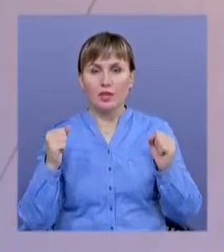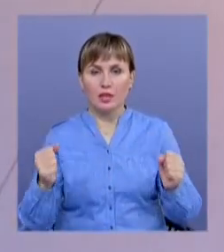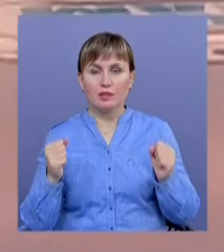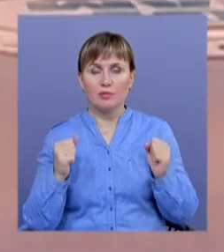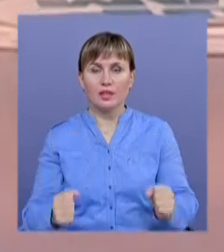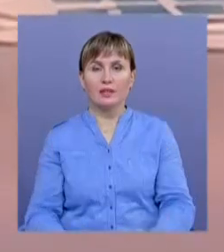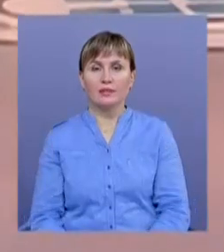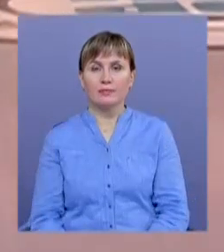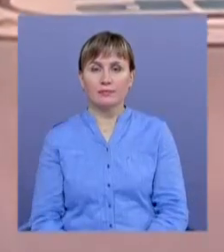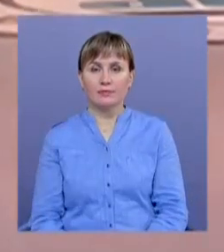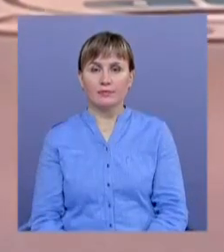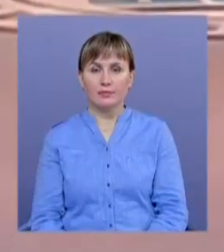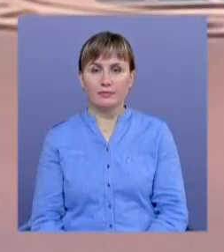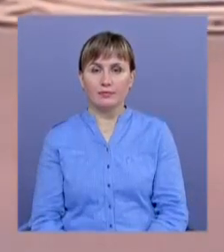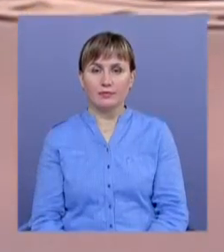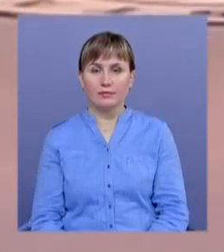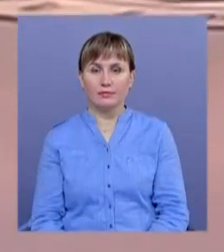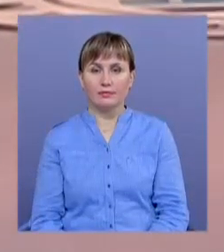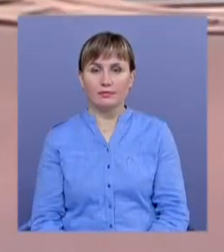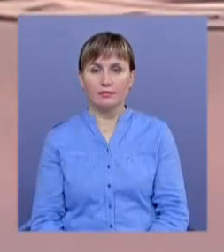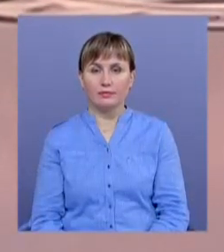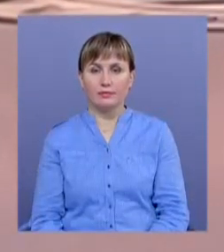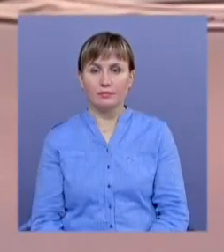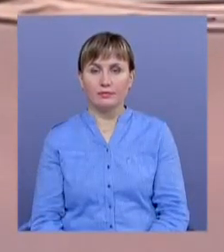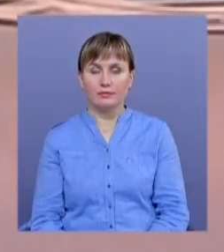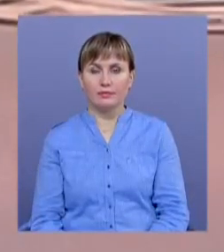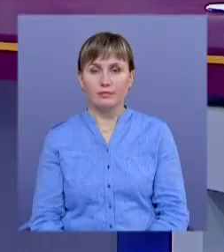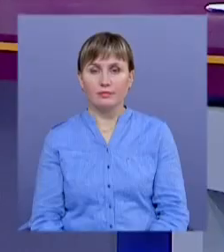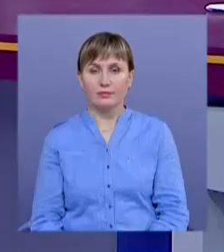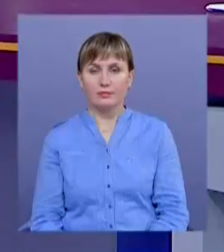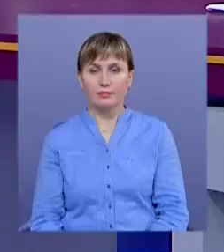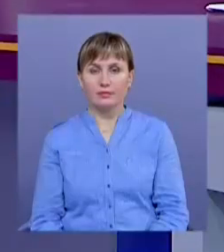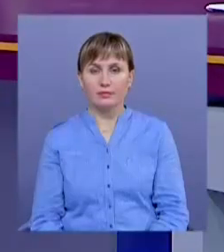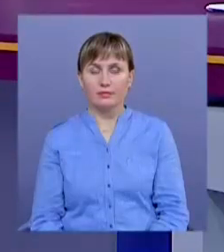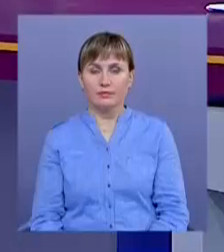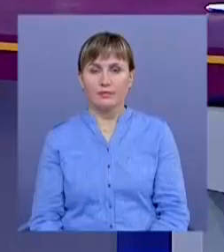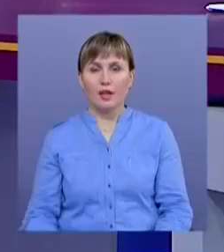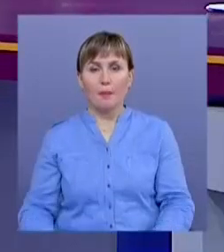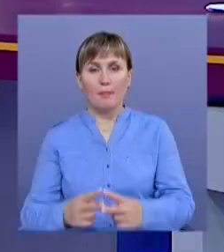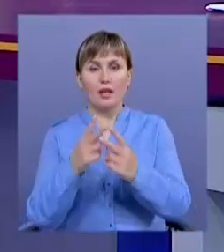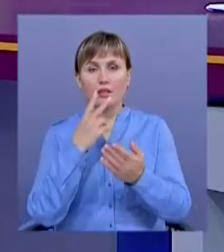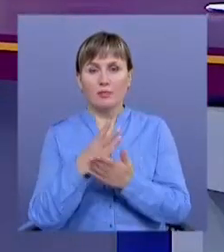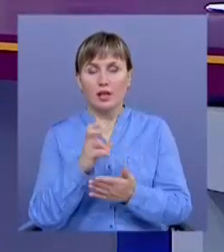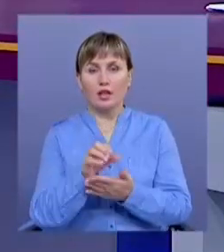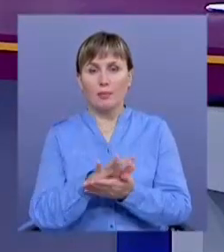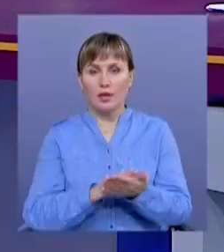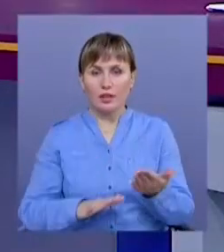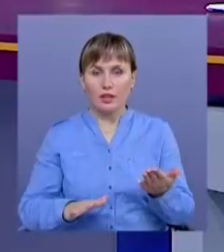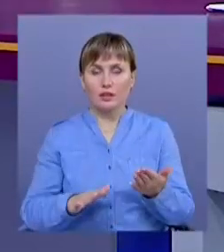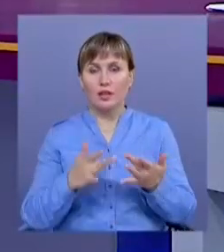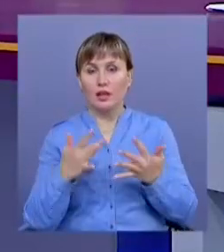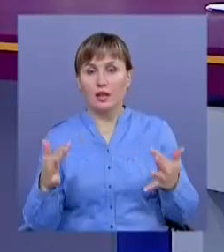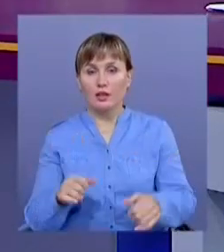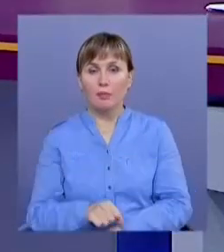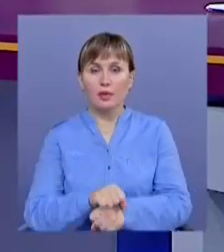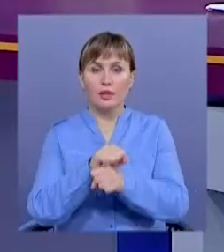спортсменов-грэпплеров. Рашид Ильясов, Асет Кундакпаев, телеканал «Алматы». Париж, несмотря на продолжающиеся всплески